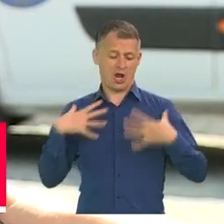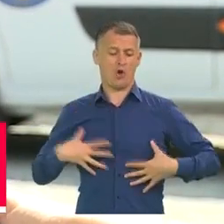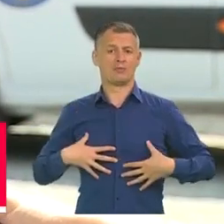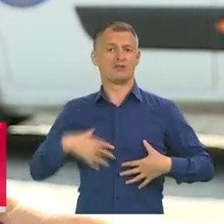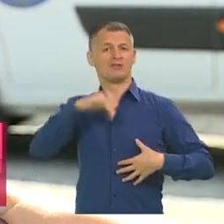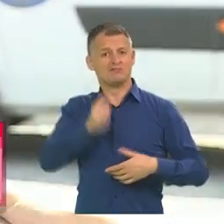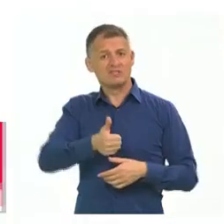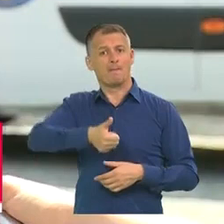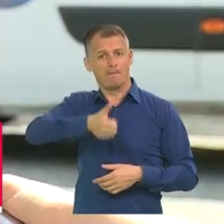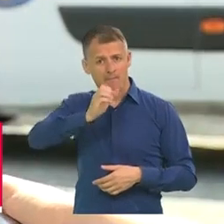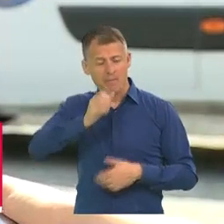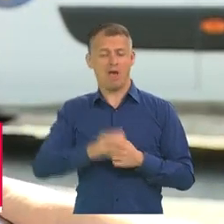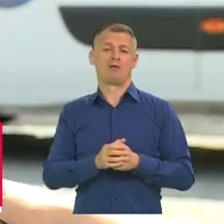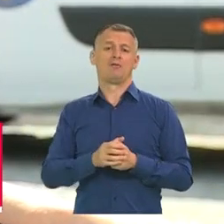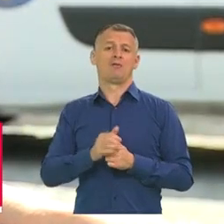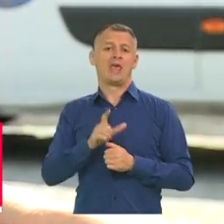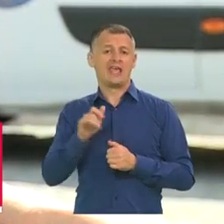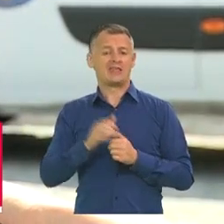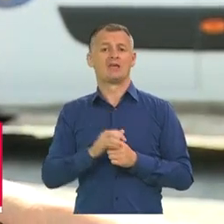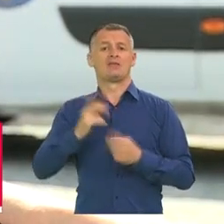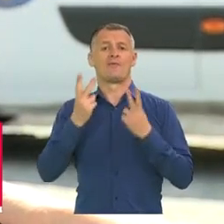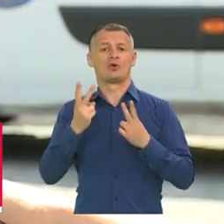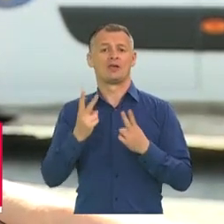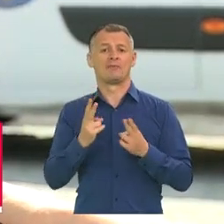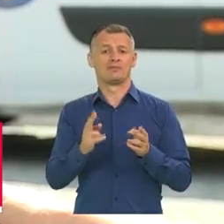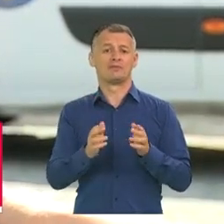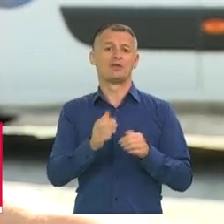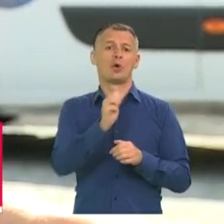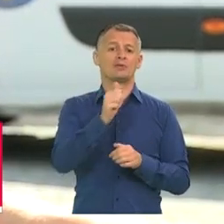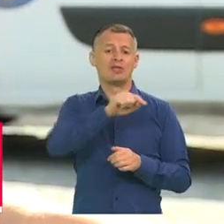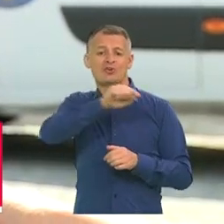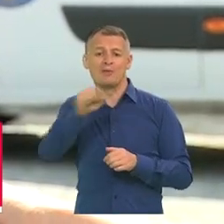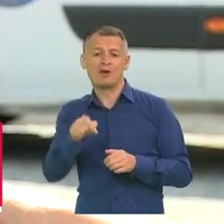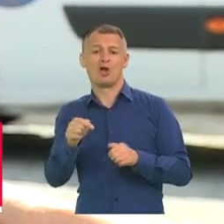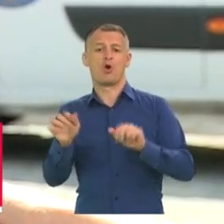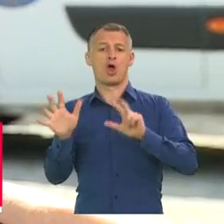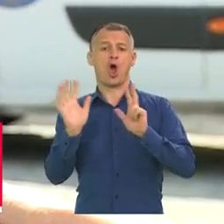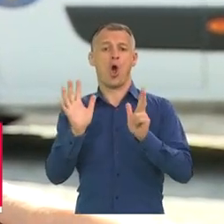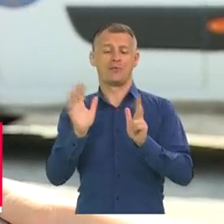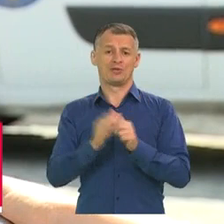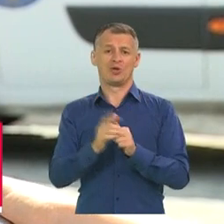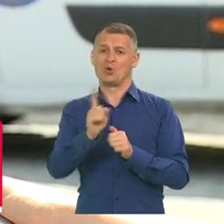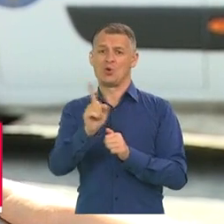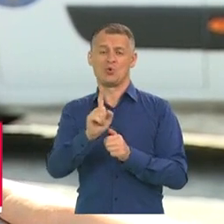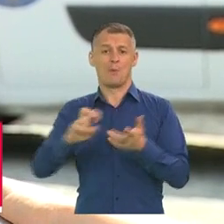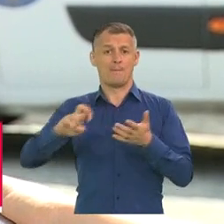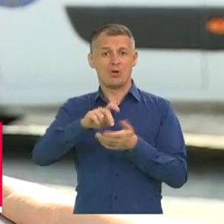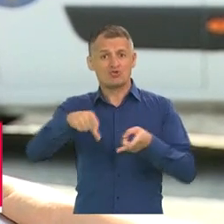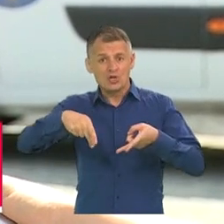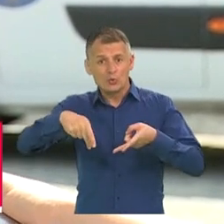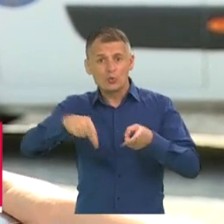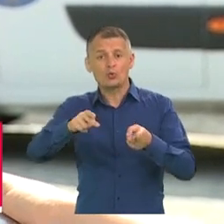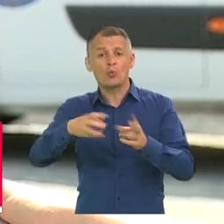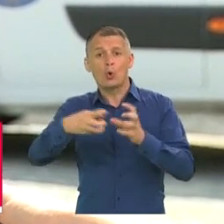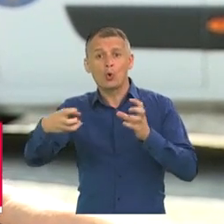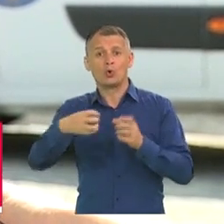hidrateze corespunzător. Este foarte important ca în intervalul 11-18 să nu străbatem distanțe lungi în soare,